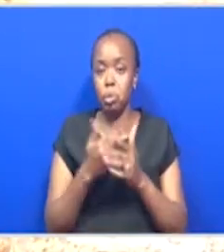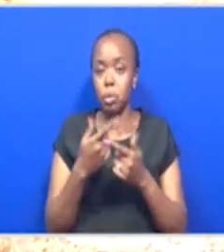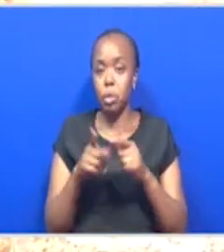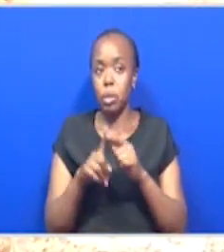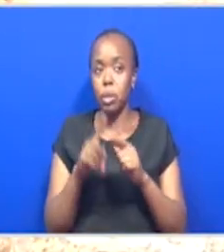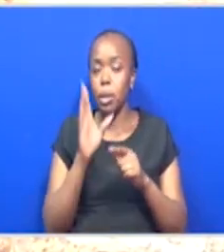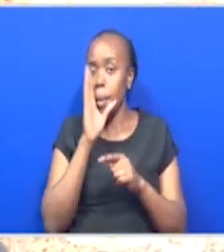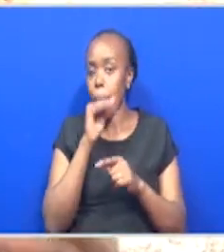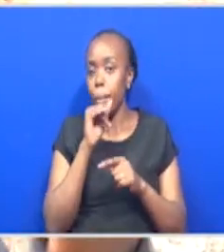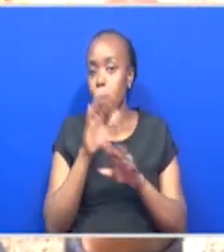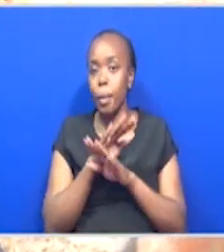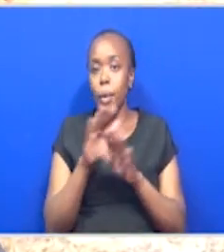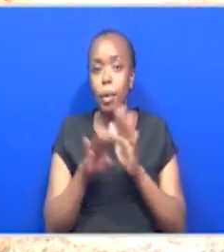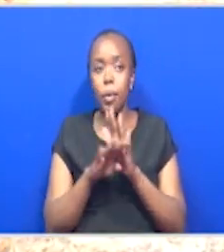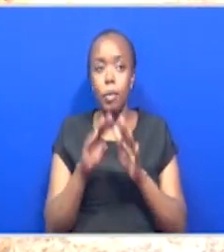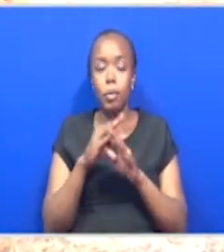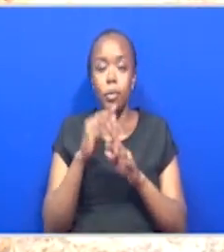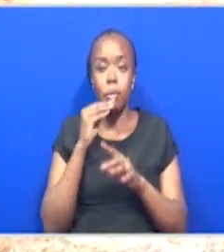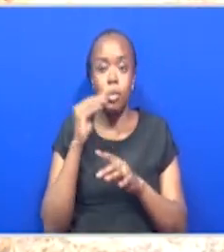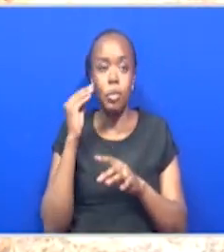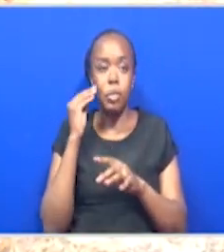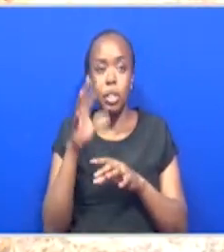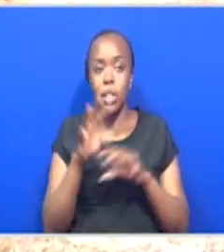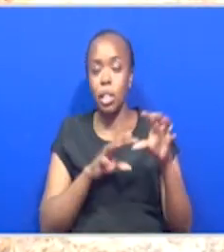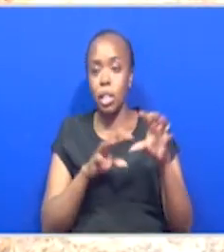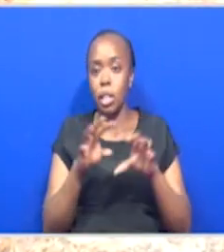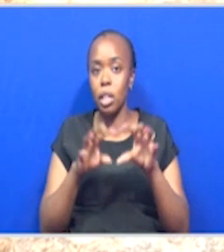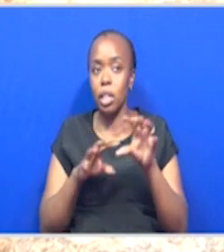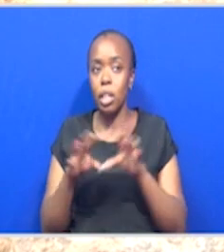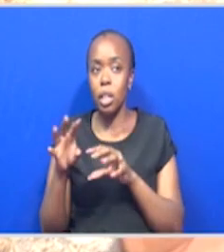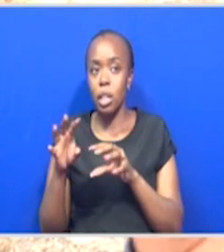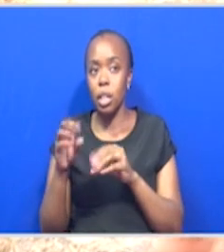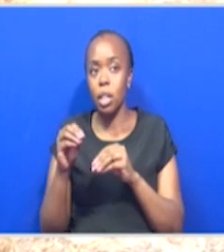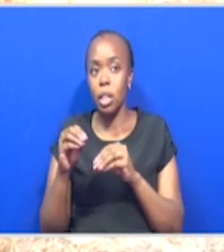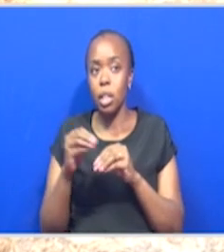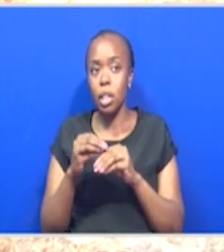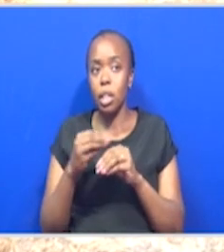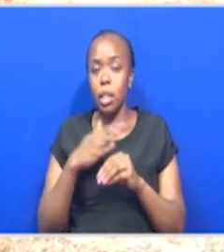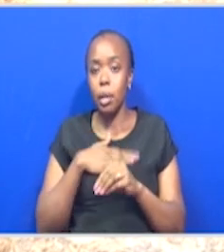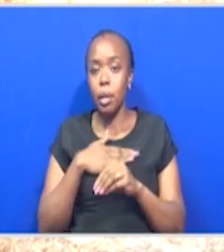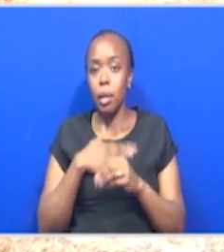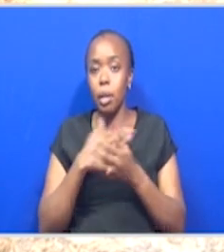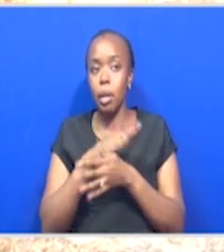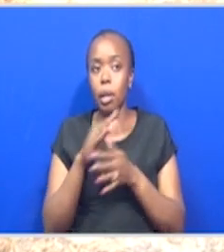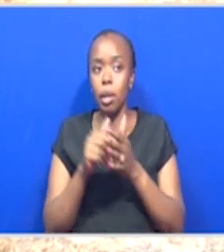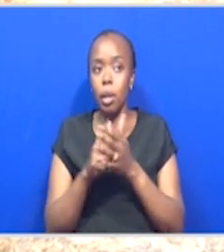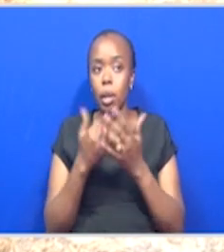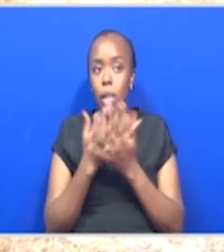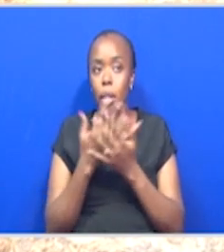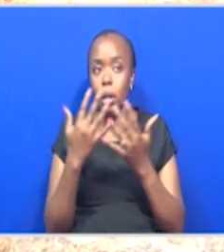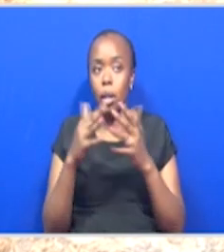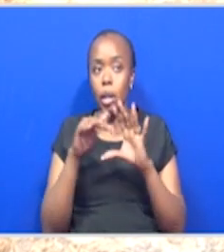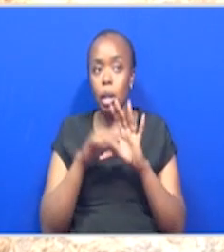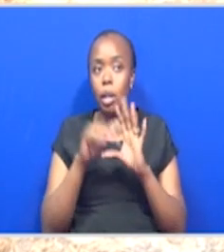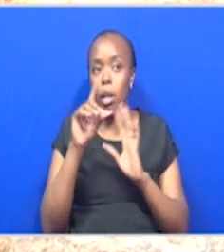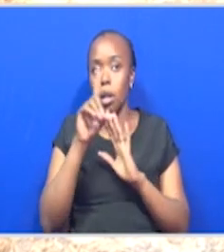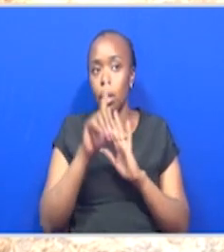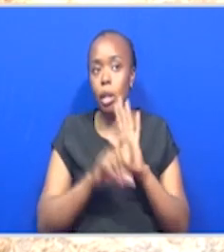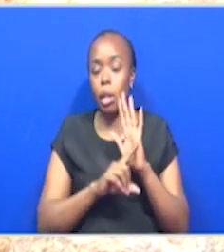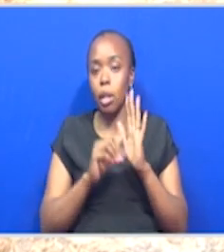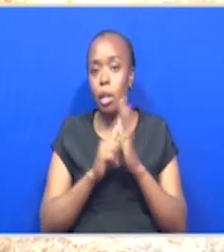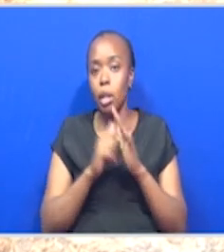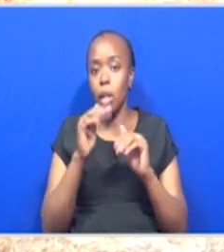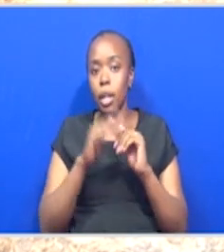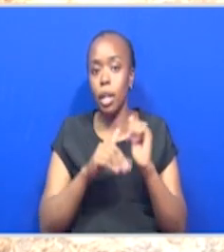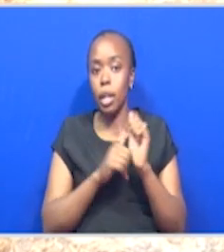nyumba, kupoteza mifugo na mali yangu yote in less than